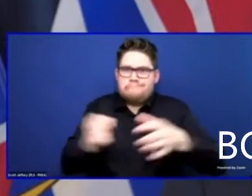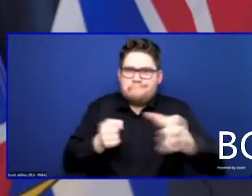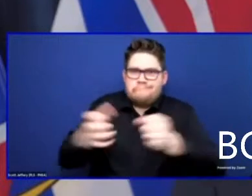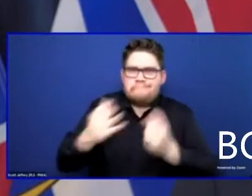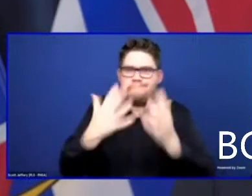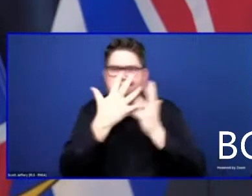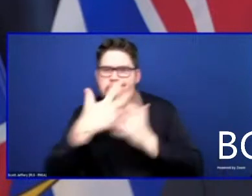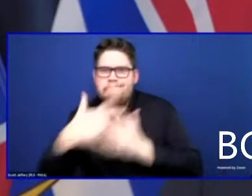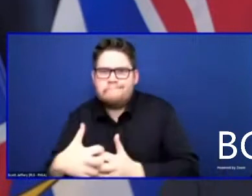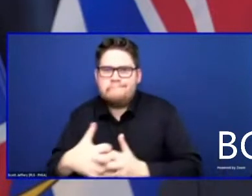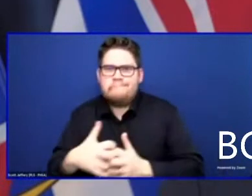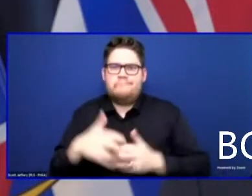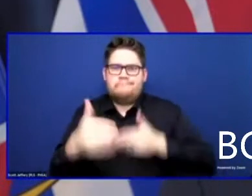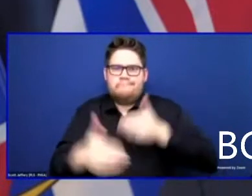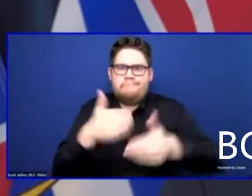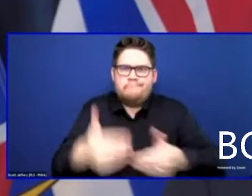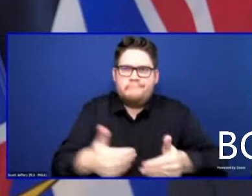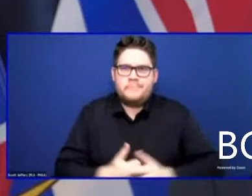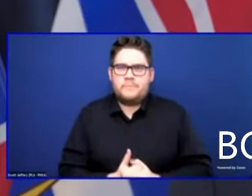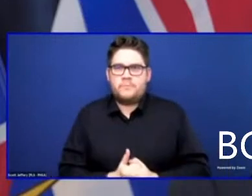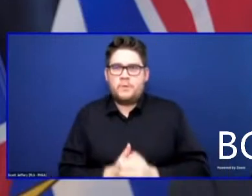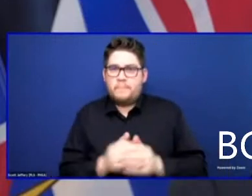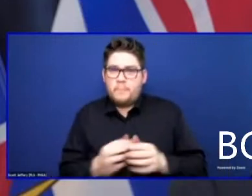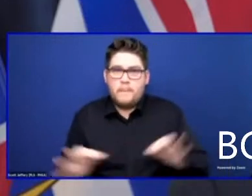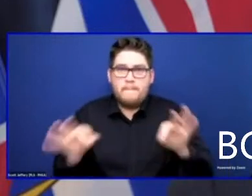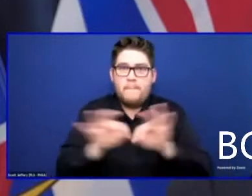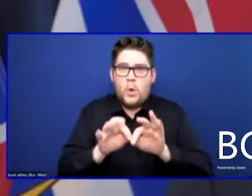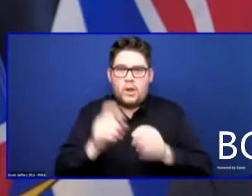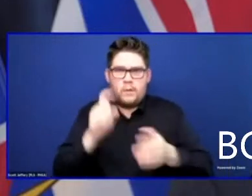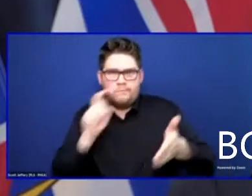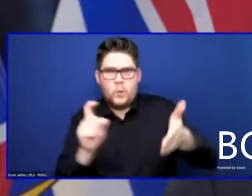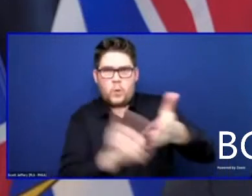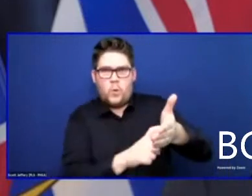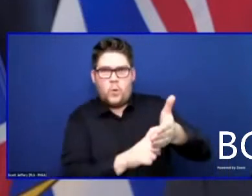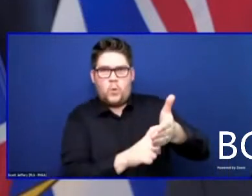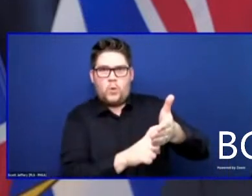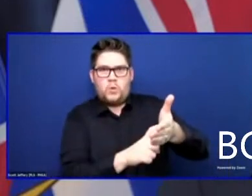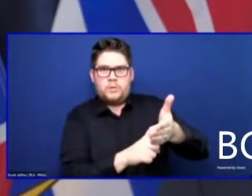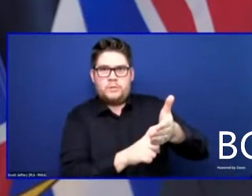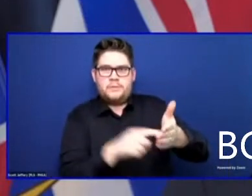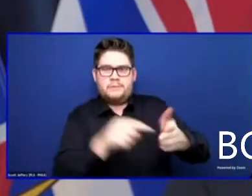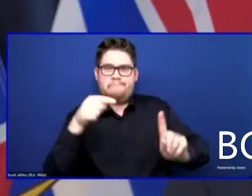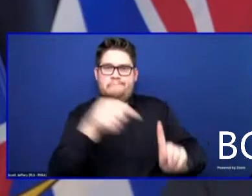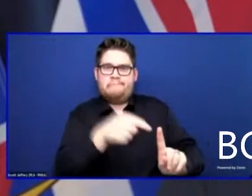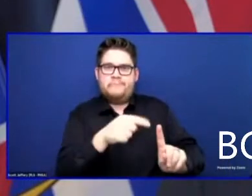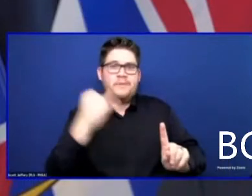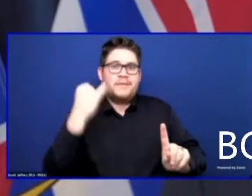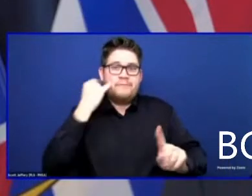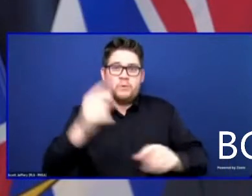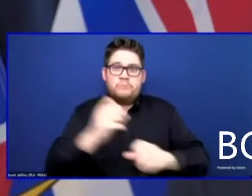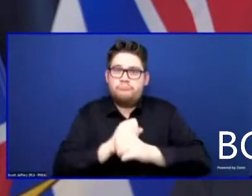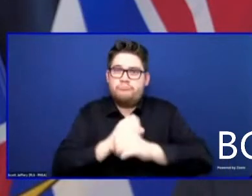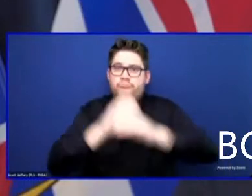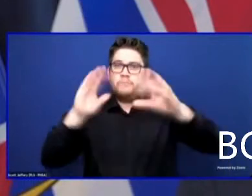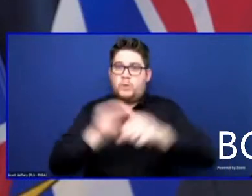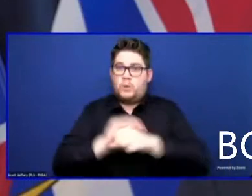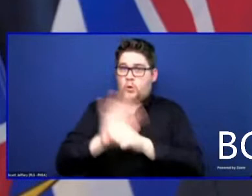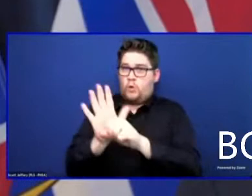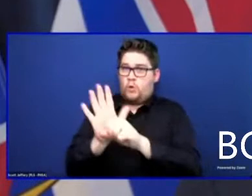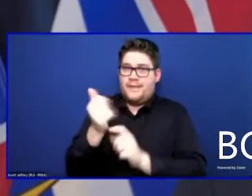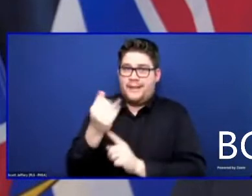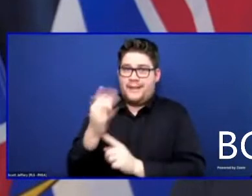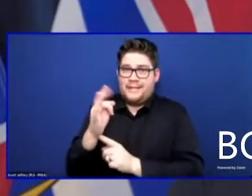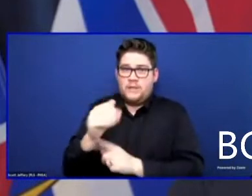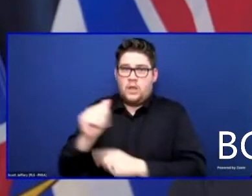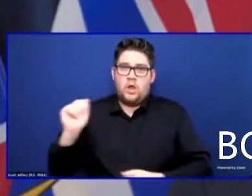这个住院人数的急速上升，给医护人员造成了极大的压力，工作上的负担很大那么也